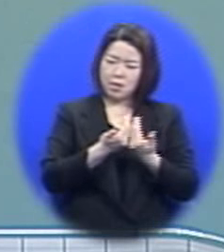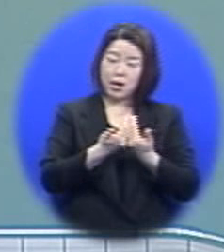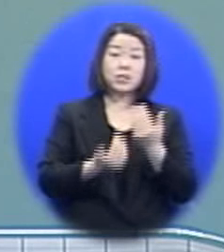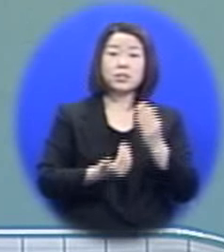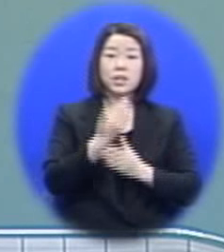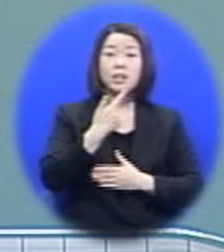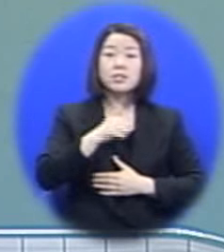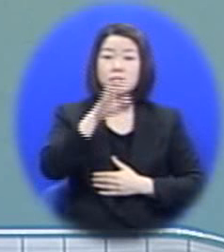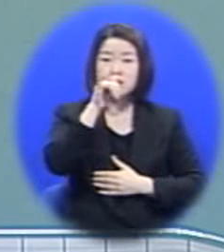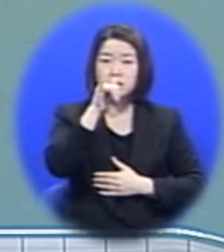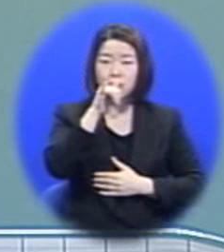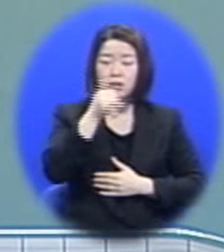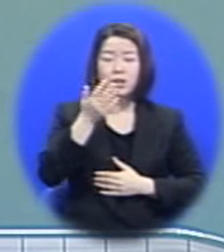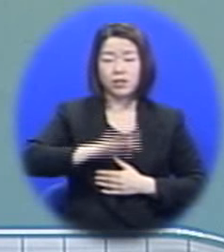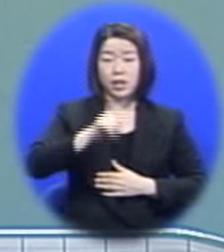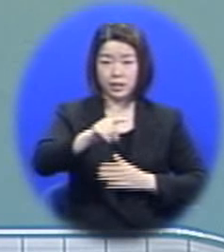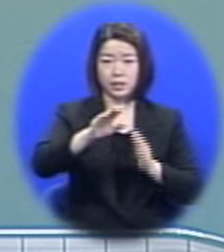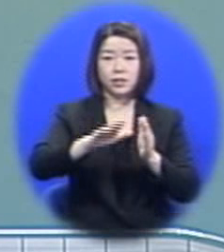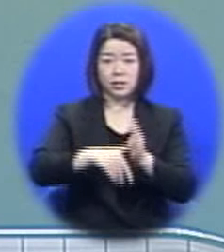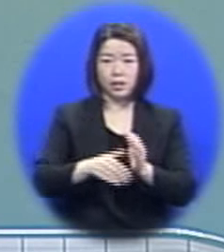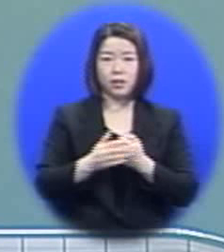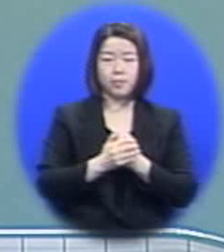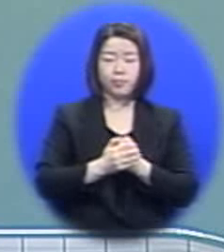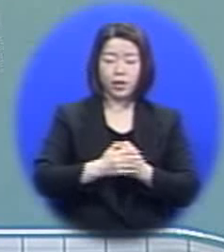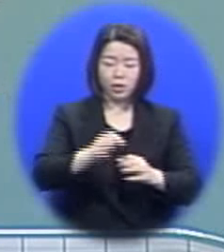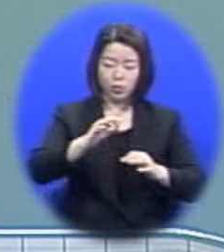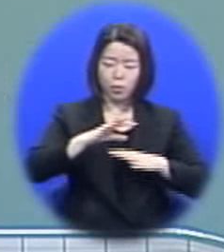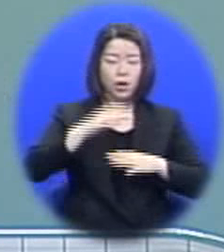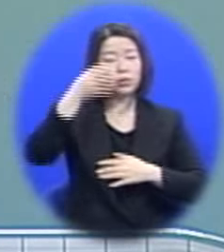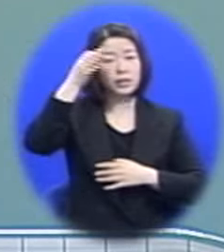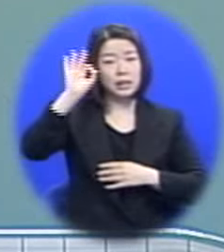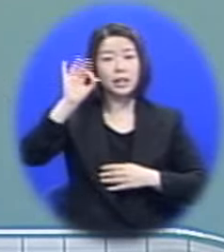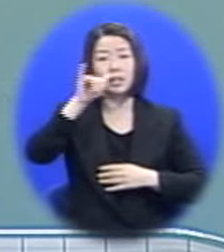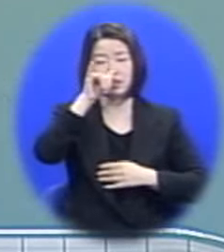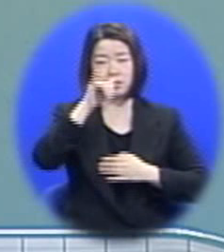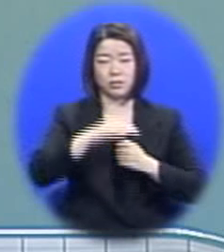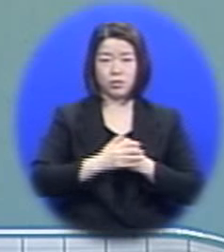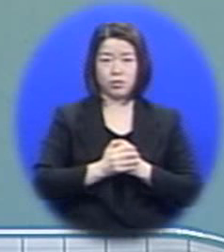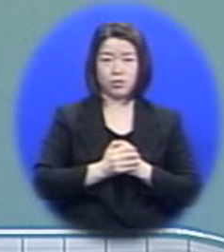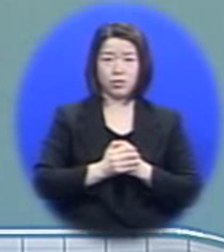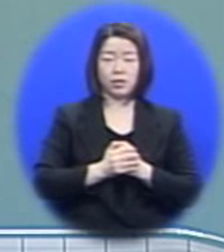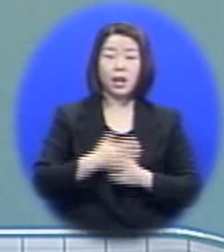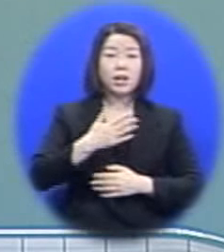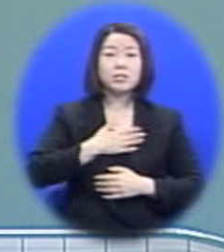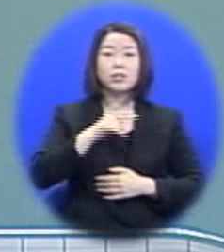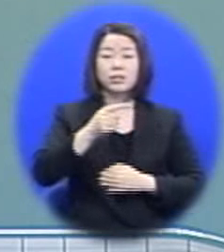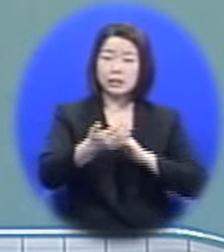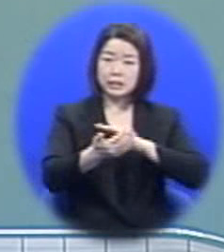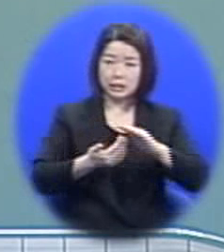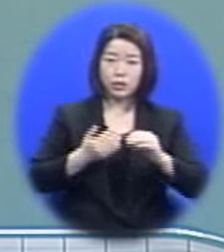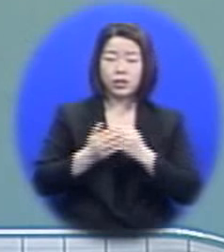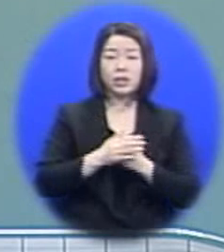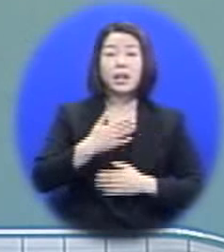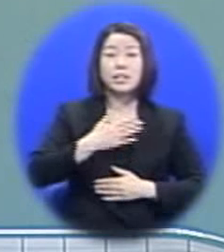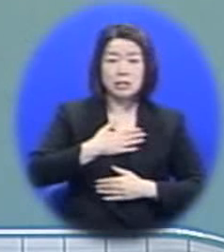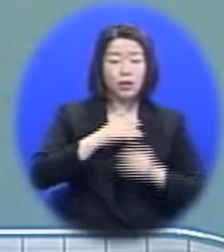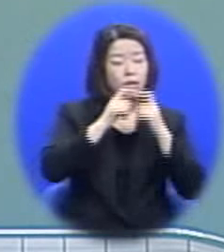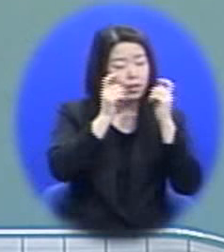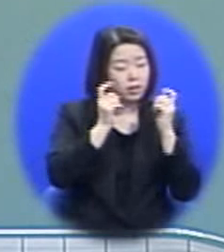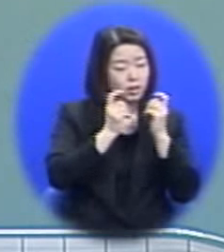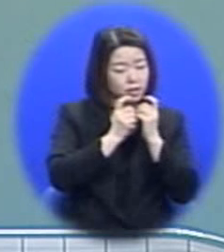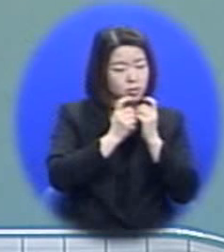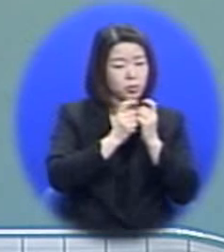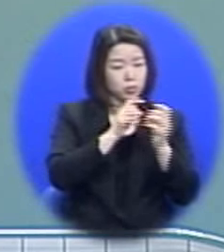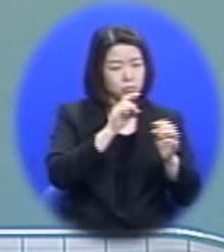오더라고요. 근데 그때 놀라운 것이 깨달아졌어요. 저는 그전에는 저 나름대로 제